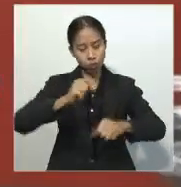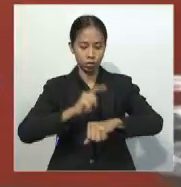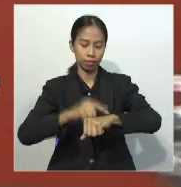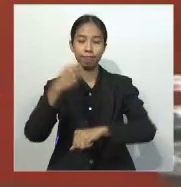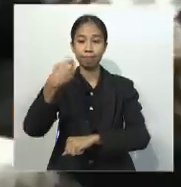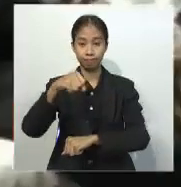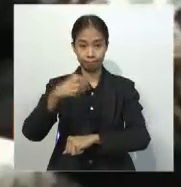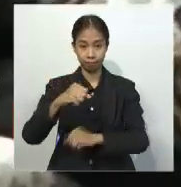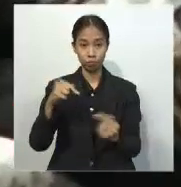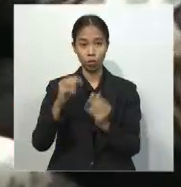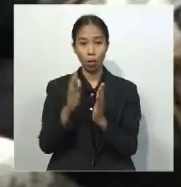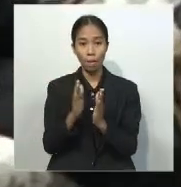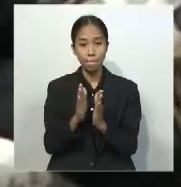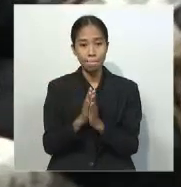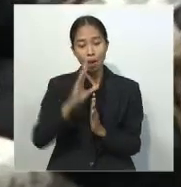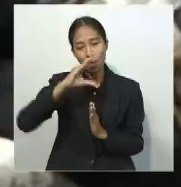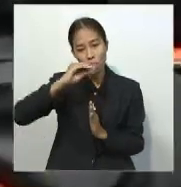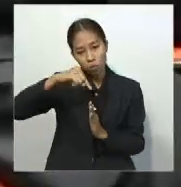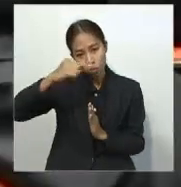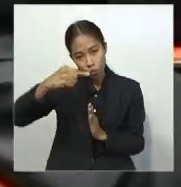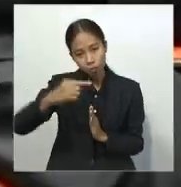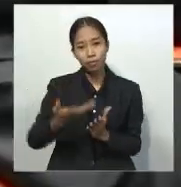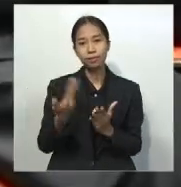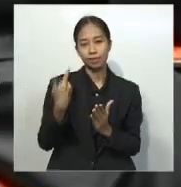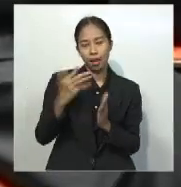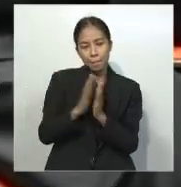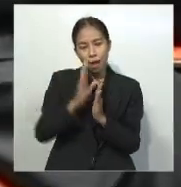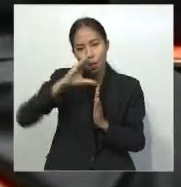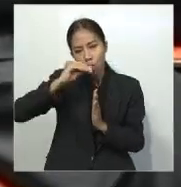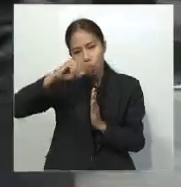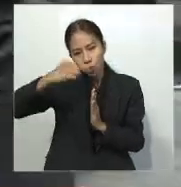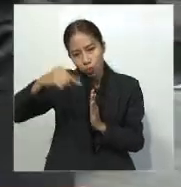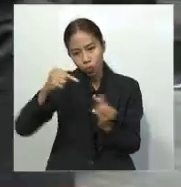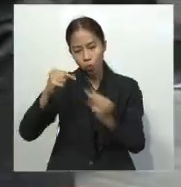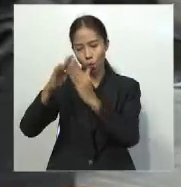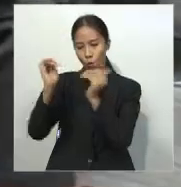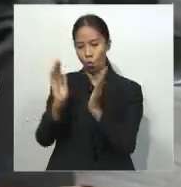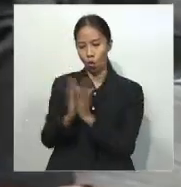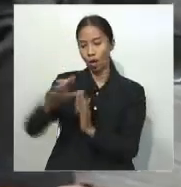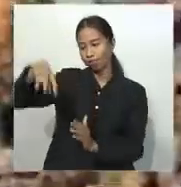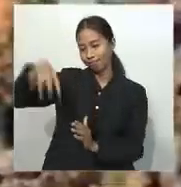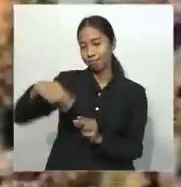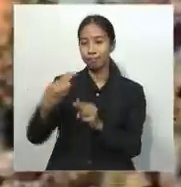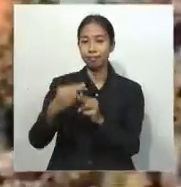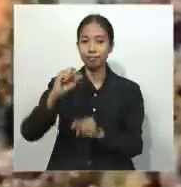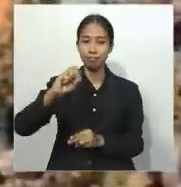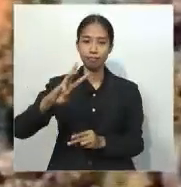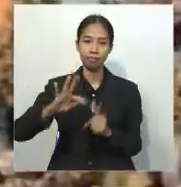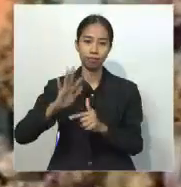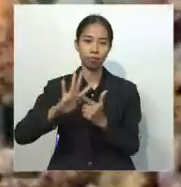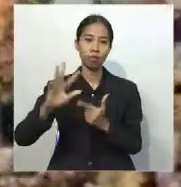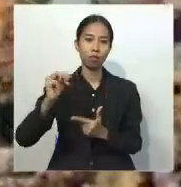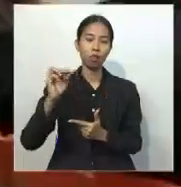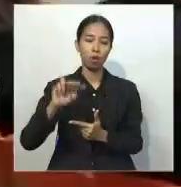กาค่ะมีพิธีเจริญพระพุทธมนต์โดยพระพิธีธรรมสวดพระพุทธมนต์จากวัดสว่างสุทธารามและมีเจ้าภาพจำนวน12คณ